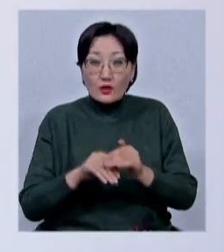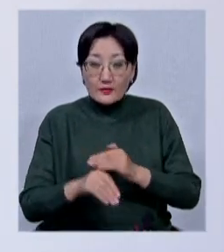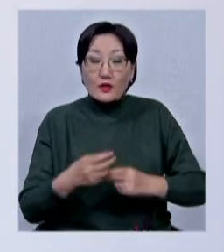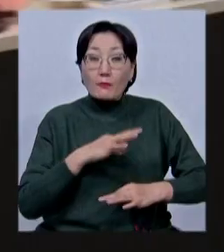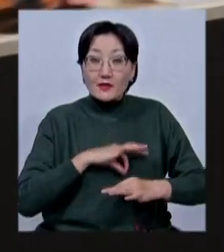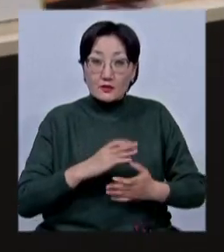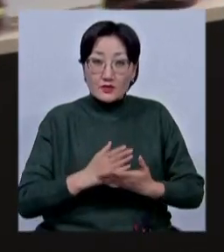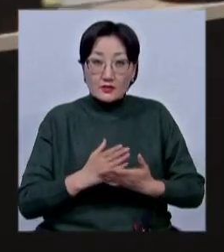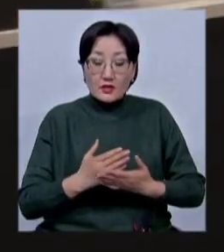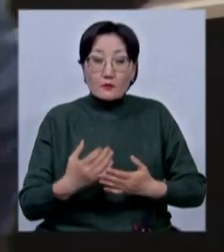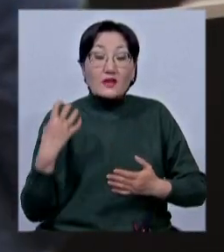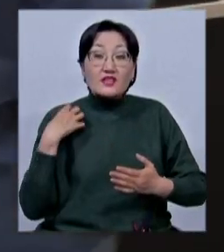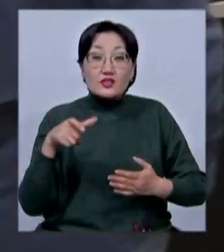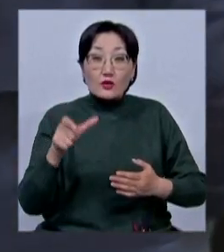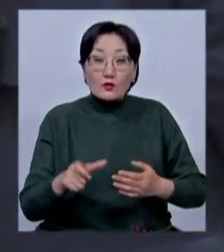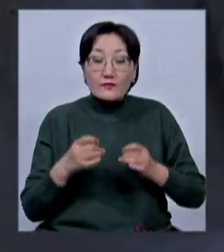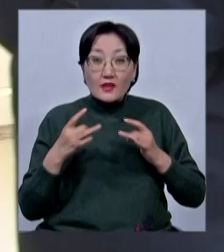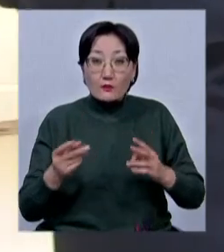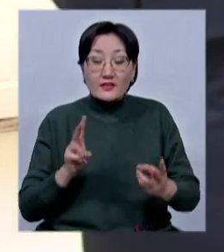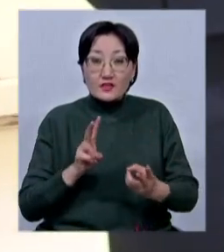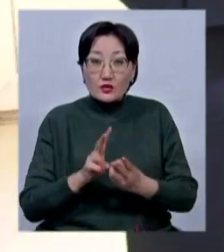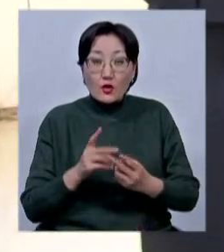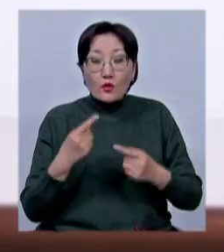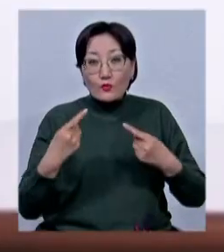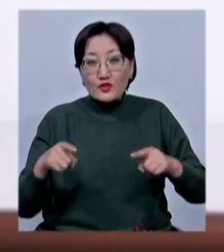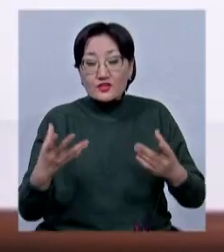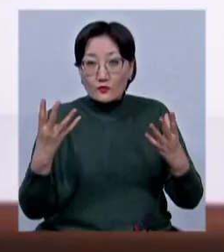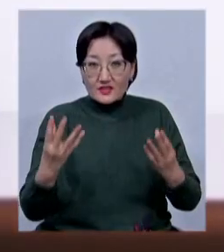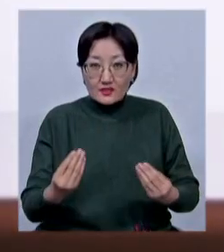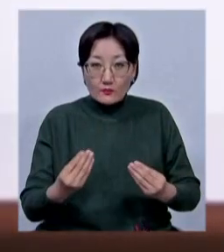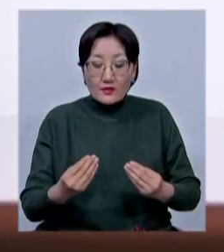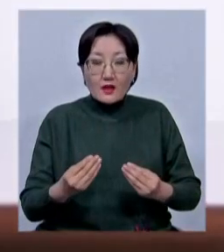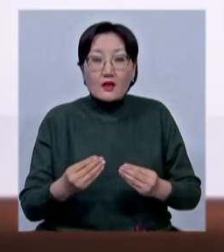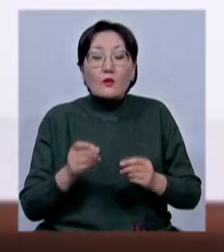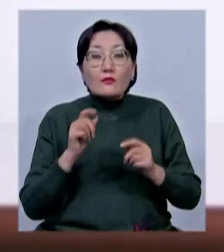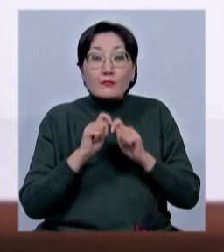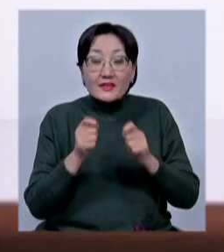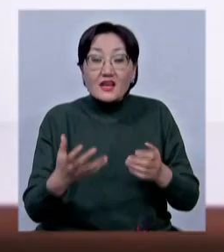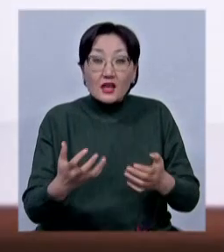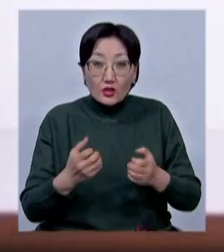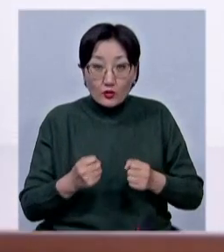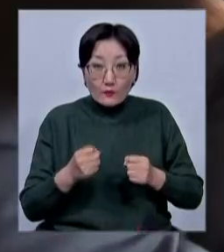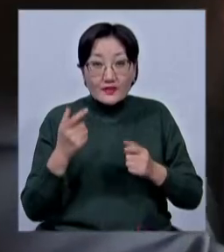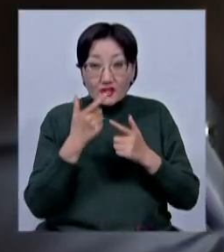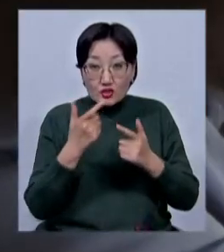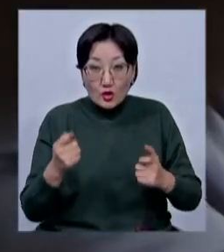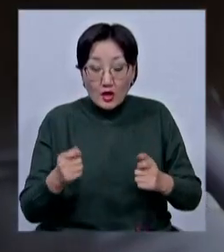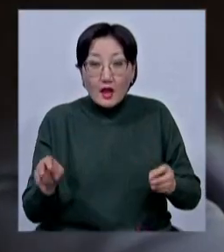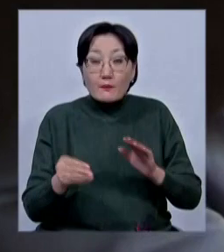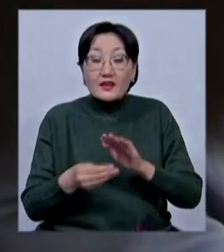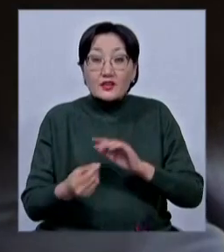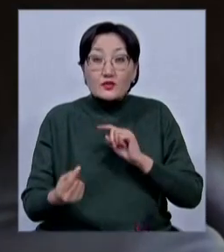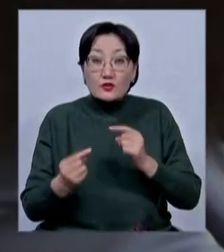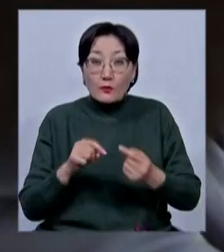пайдаланып отырмыз. Атқамнерлердің мереке қарсаңында да өзге күндерде сыйлық алуына болмайтынын ескерткен антикор